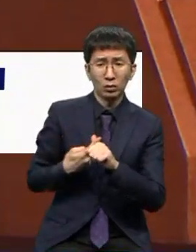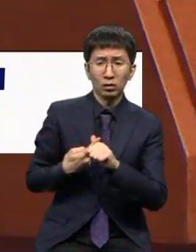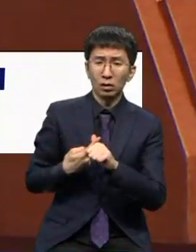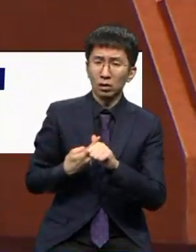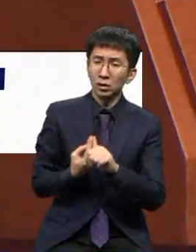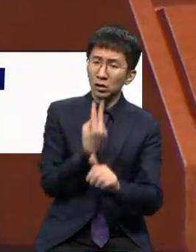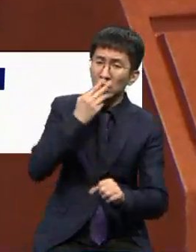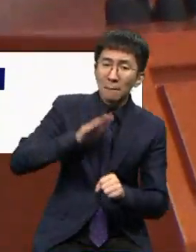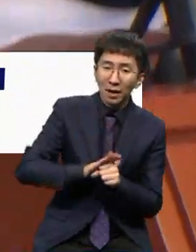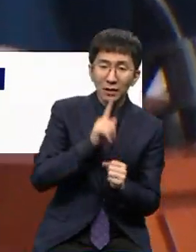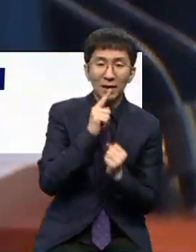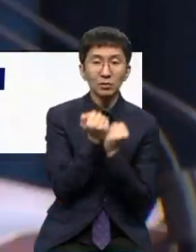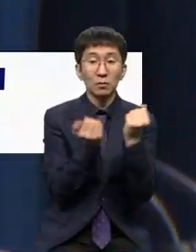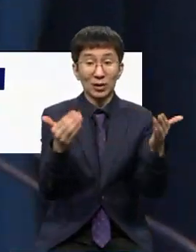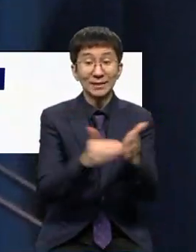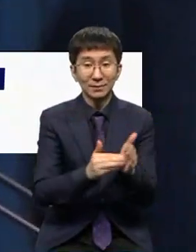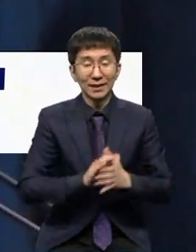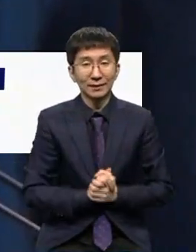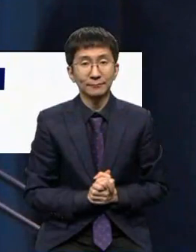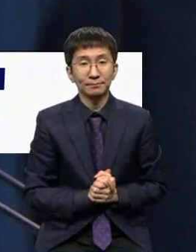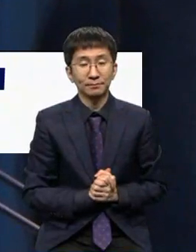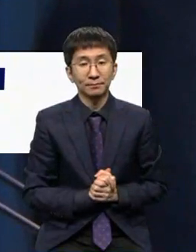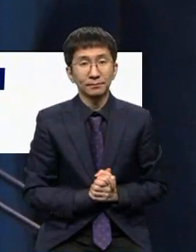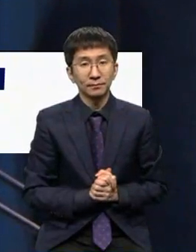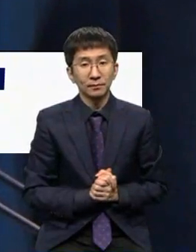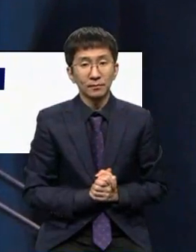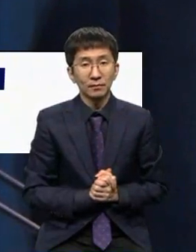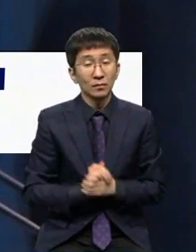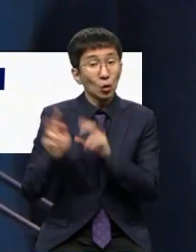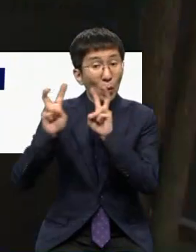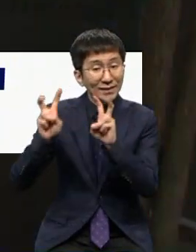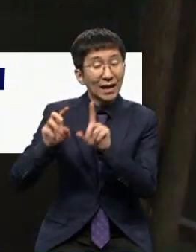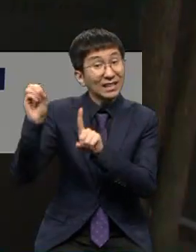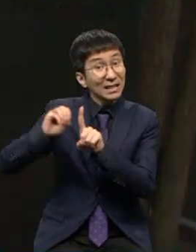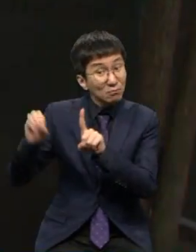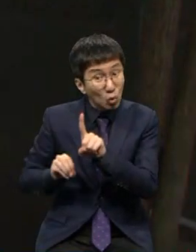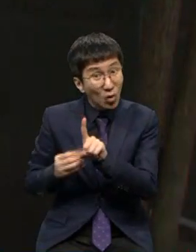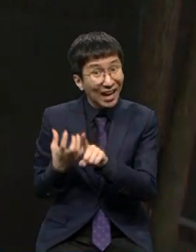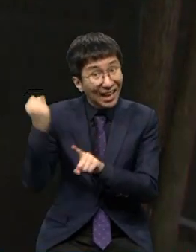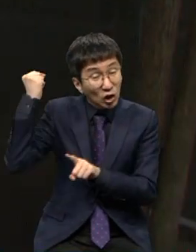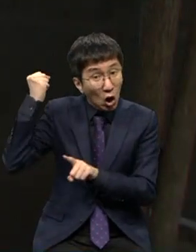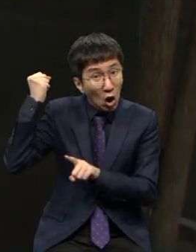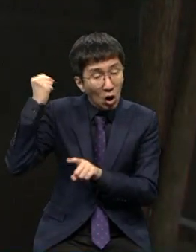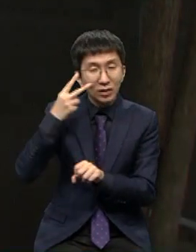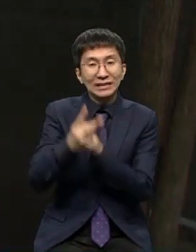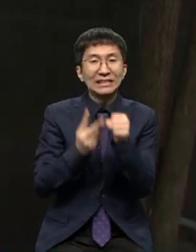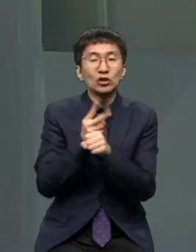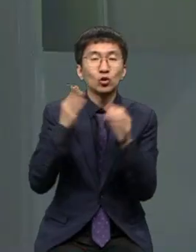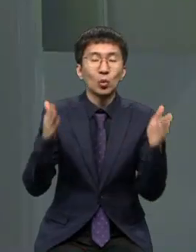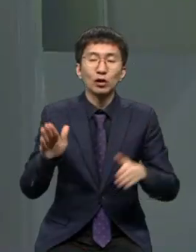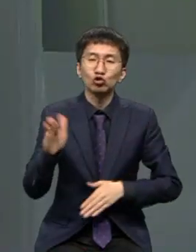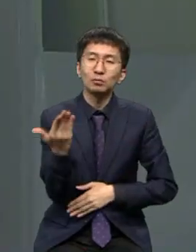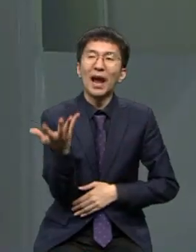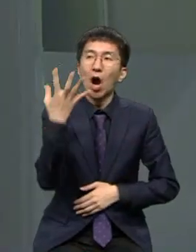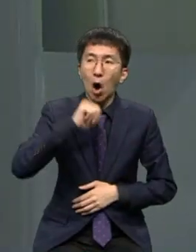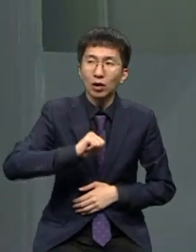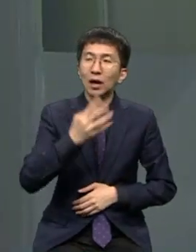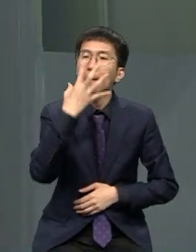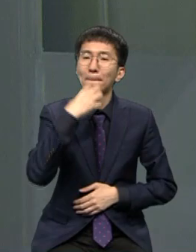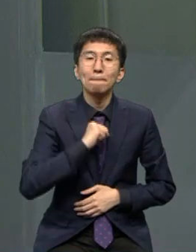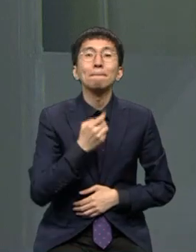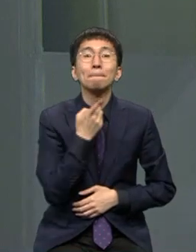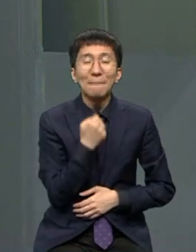하고 있다고 이 지사는 목소리를 높였습니다. 시행사 지분 1%를 보유하고 지난 2년간 900억 원대 배당금을